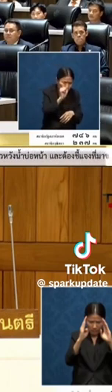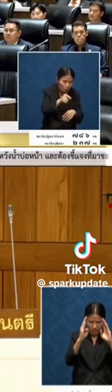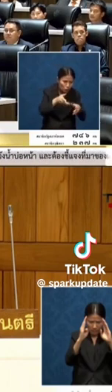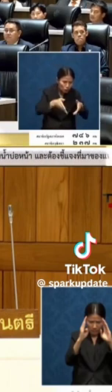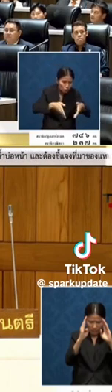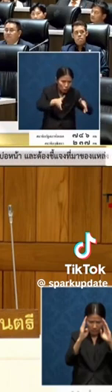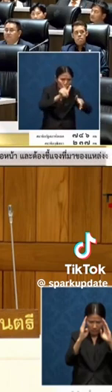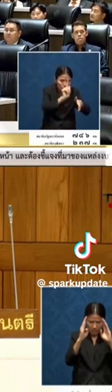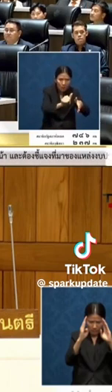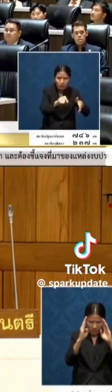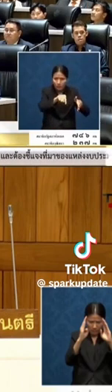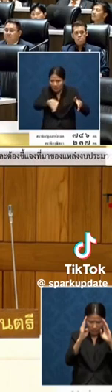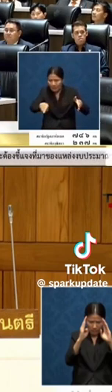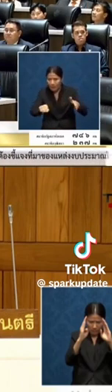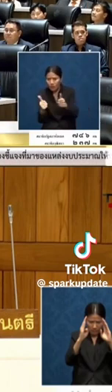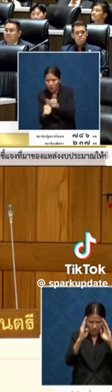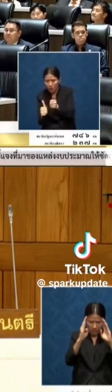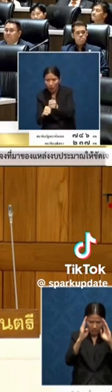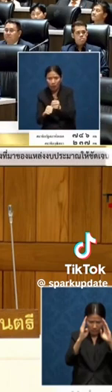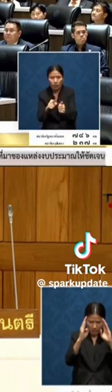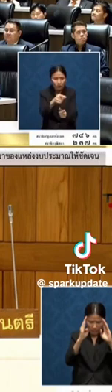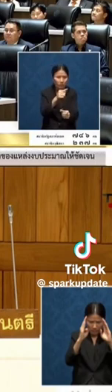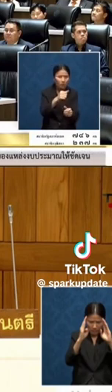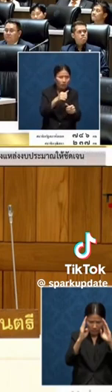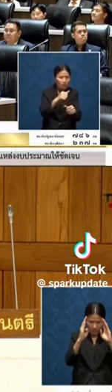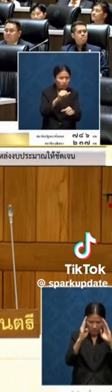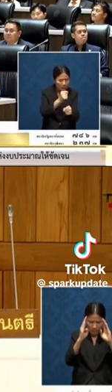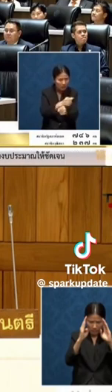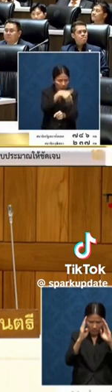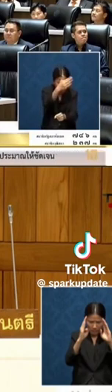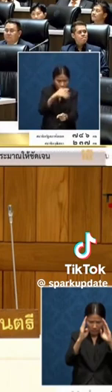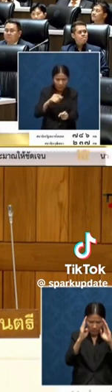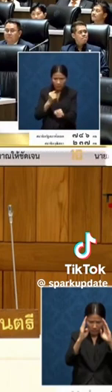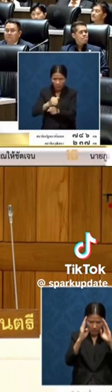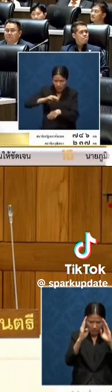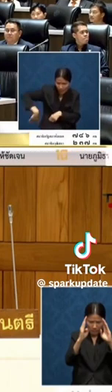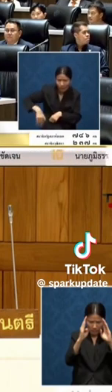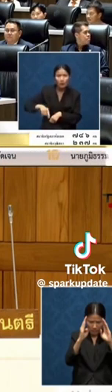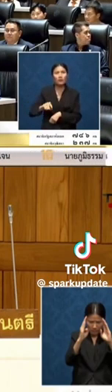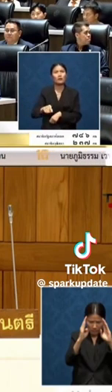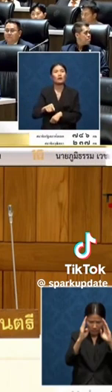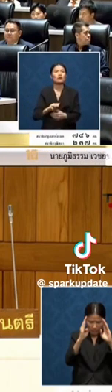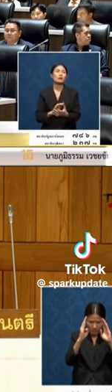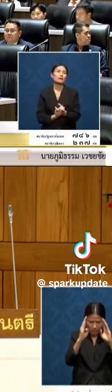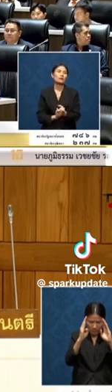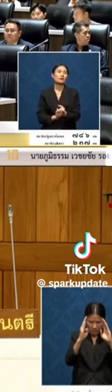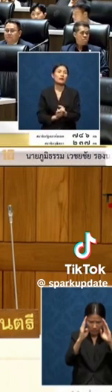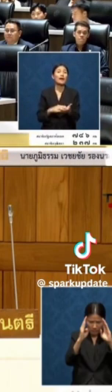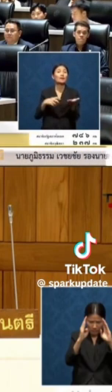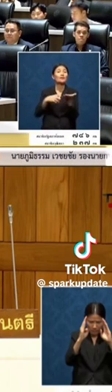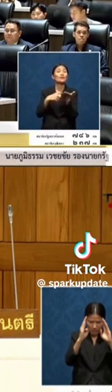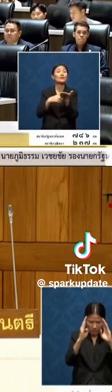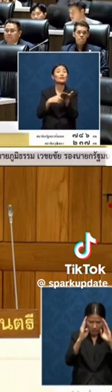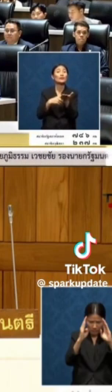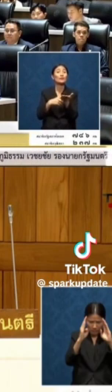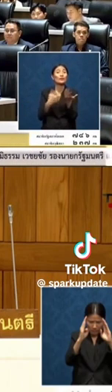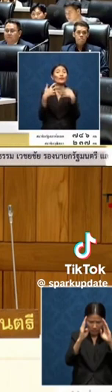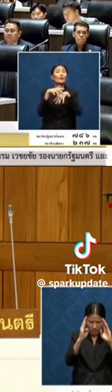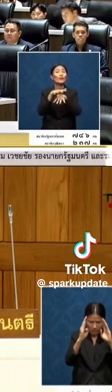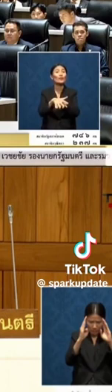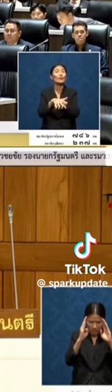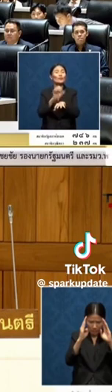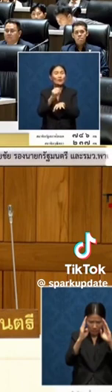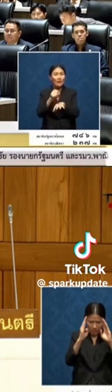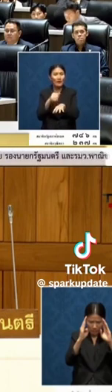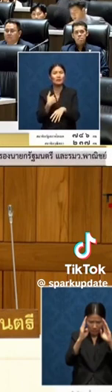ใดควรทำก่อนทำหลังไม่ใช่ทำไปเรื่อยค่าโดยสารร่วมแบบก้าวไกลจะปรับโลกคู่ขนานที่ชนชั้นกล